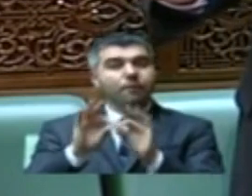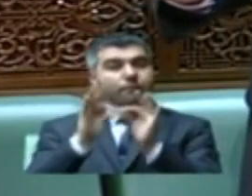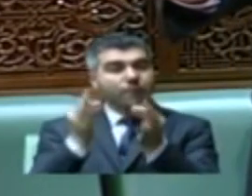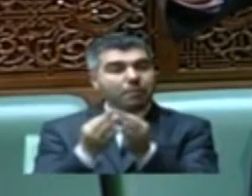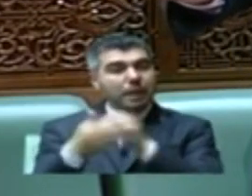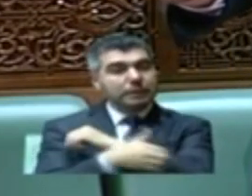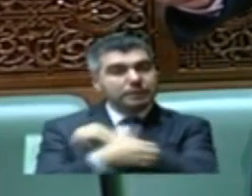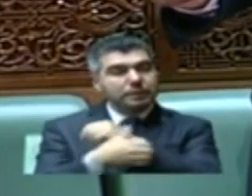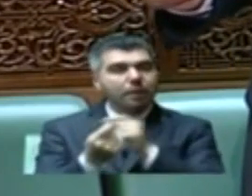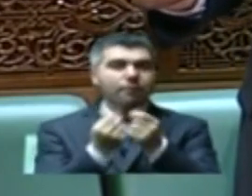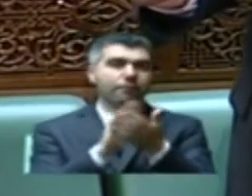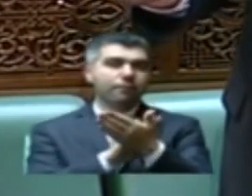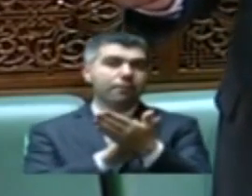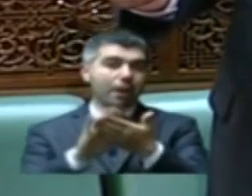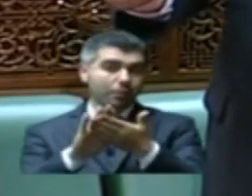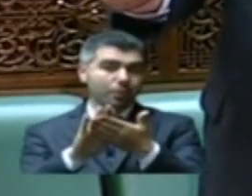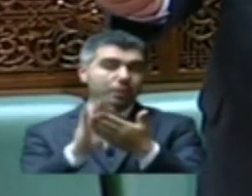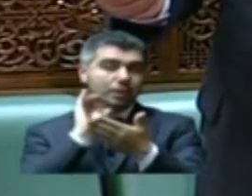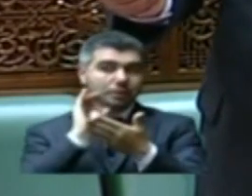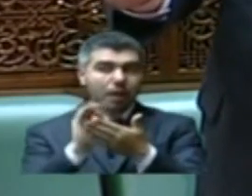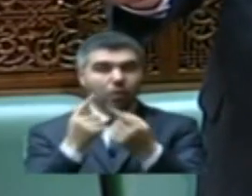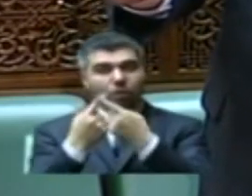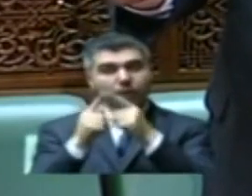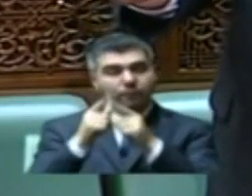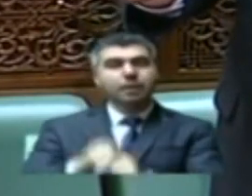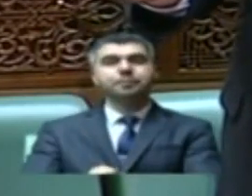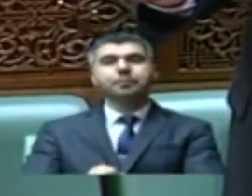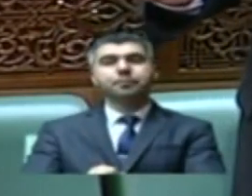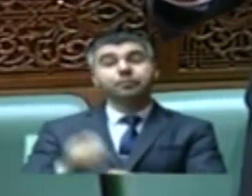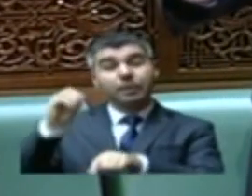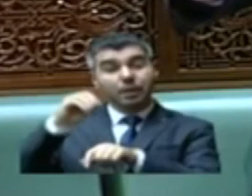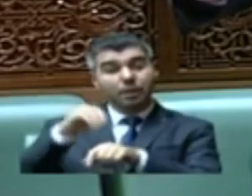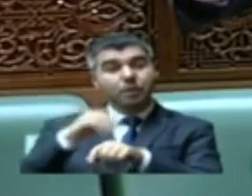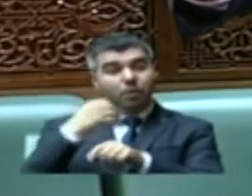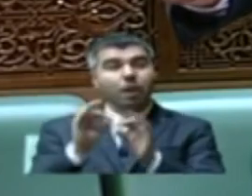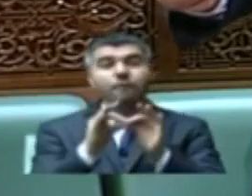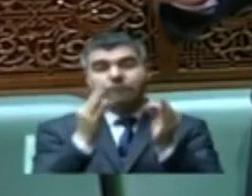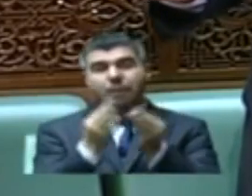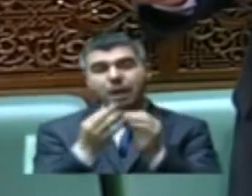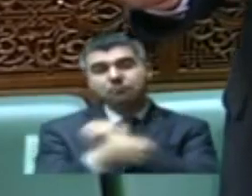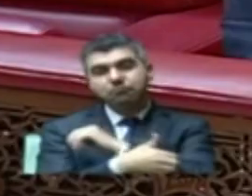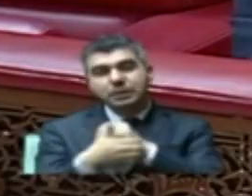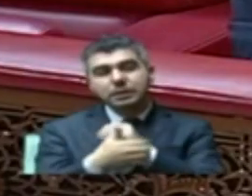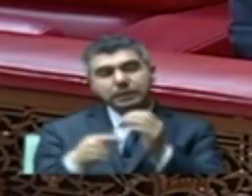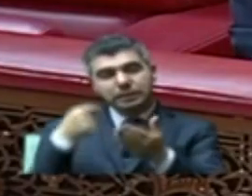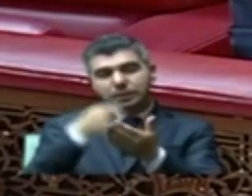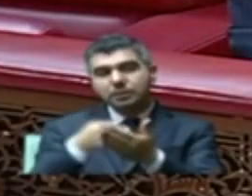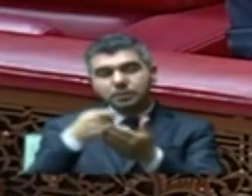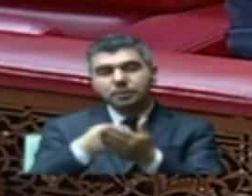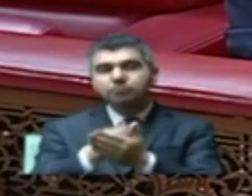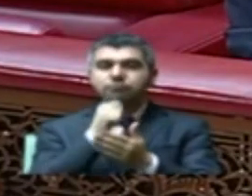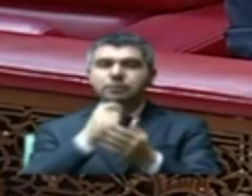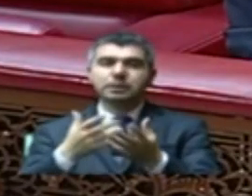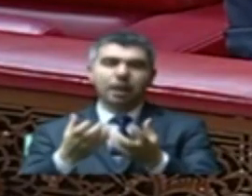مما يعزز التخوف على ضرب المجانية كمكتسب، وبالتالي إثقال كاهل الأسر الفقيرة والمتوسطة، علما